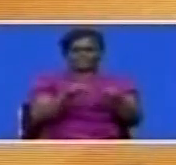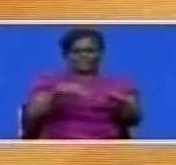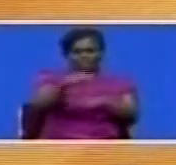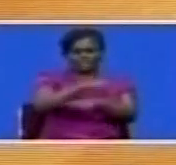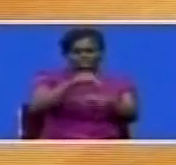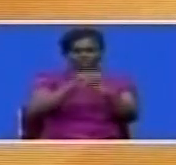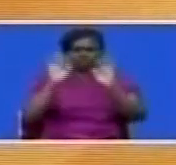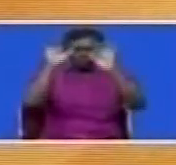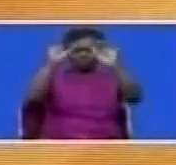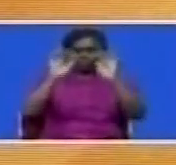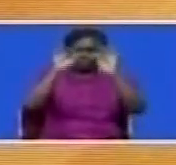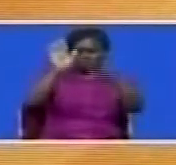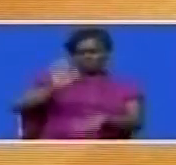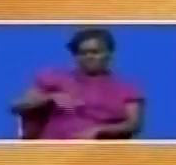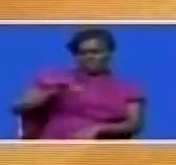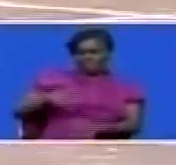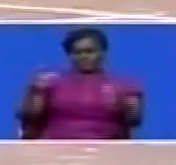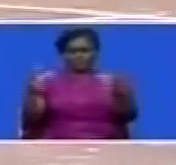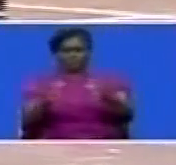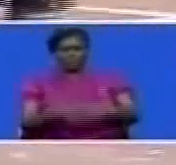taifa ya voliboli ya kina dada.